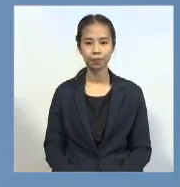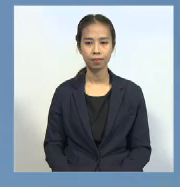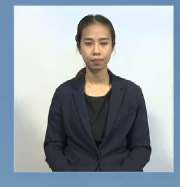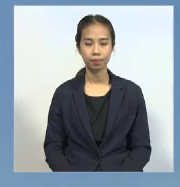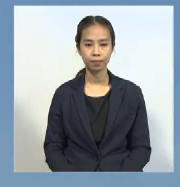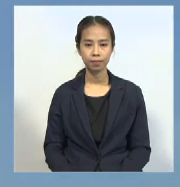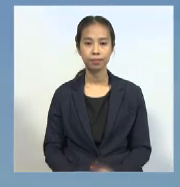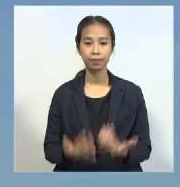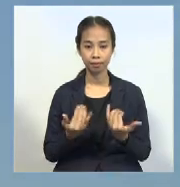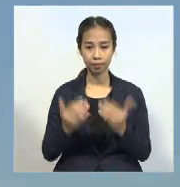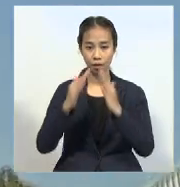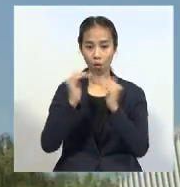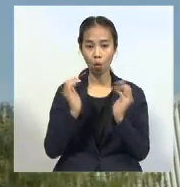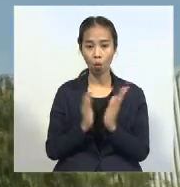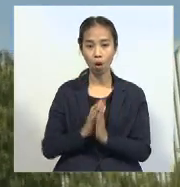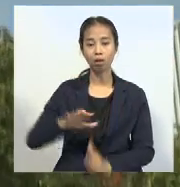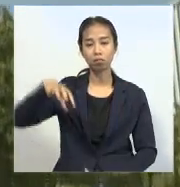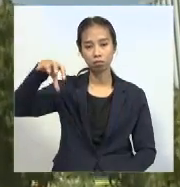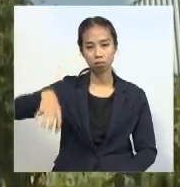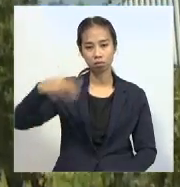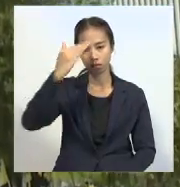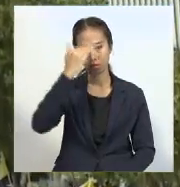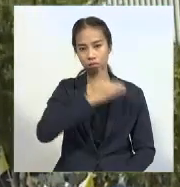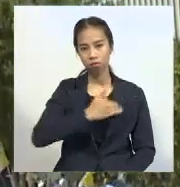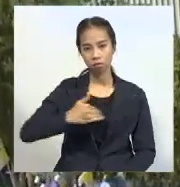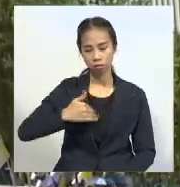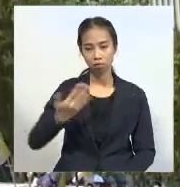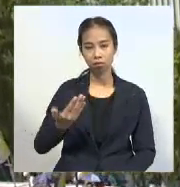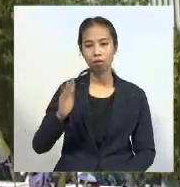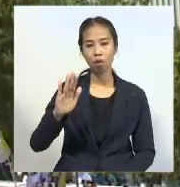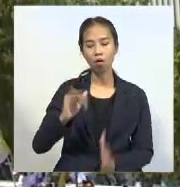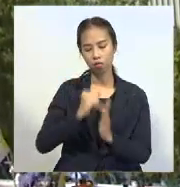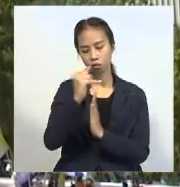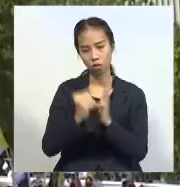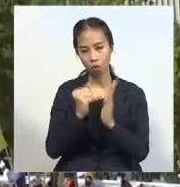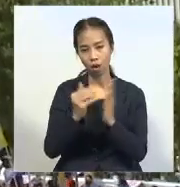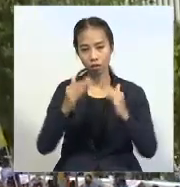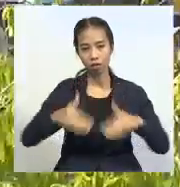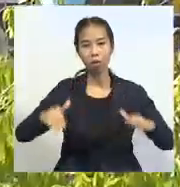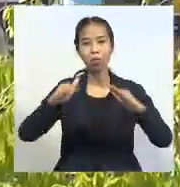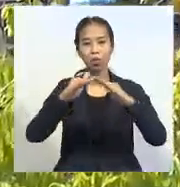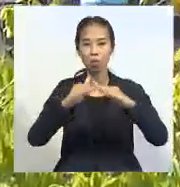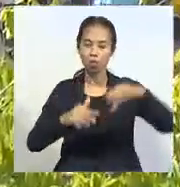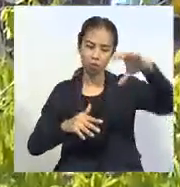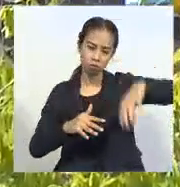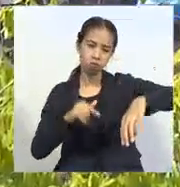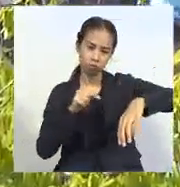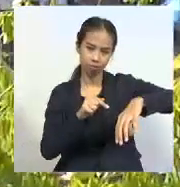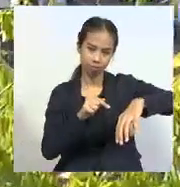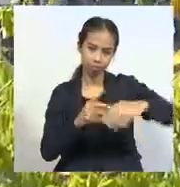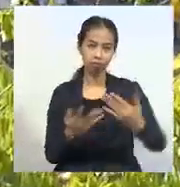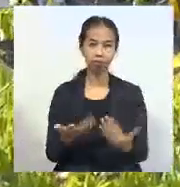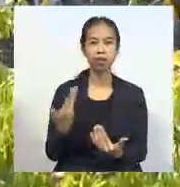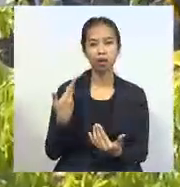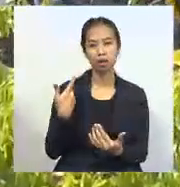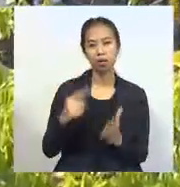สำหรับวัดนักบุญเปรโตถือว่าเป็นศูนย์กลางชาวคริสต์ในจังหวัดนครปฐมที่มีความหนาแน่นเป็นอันดับ2รองจากสังฆมณ